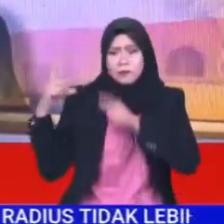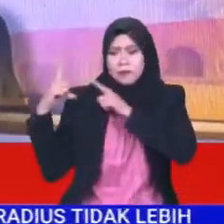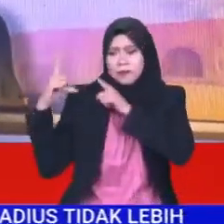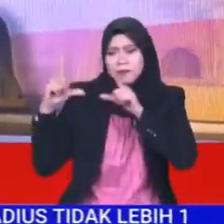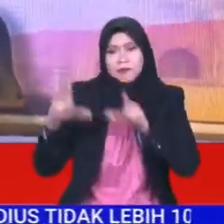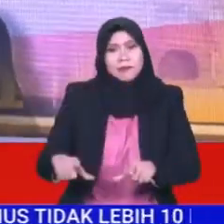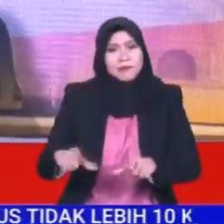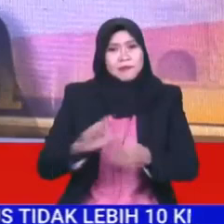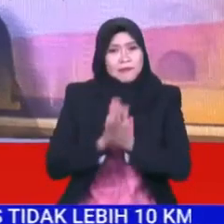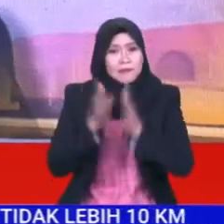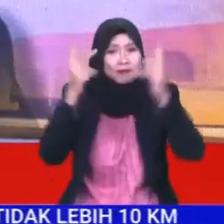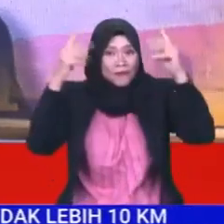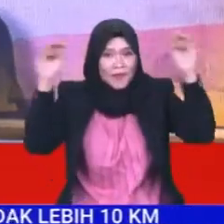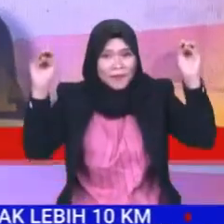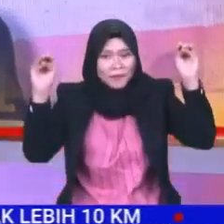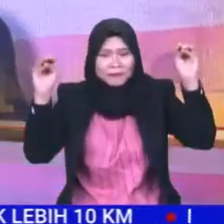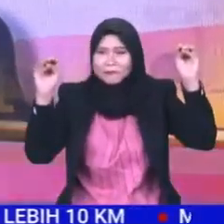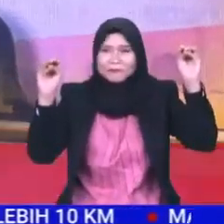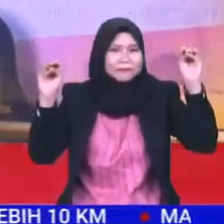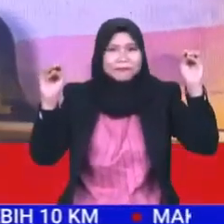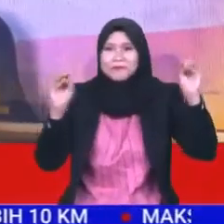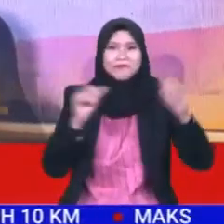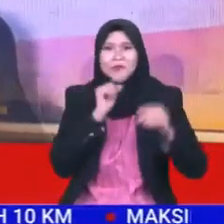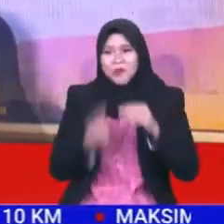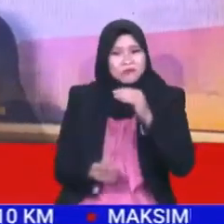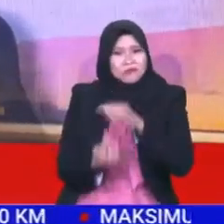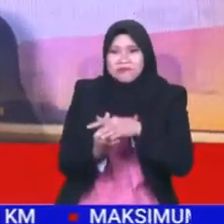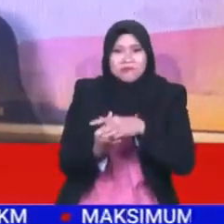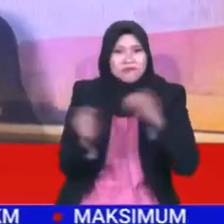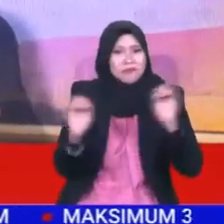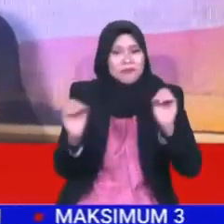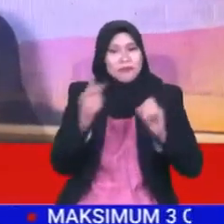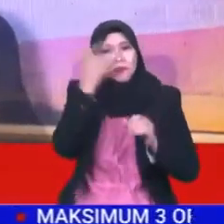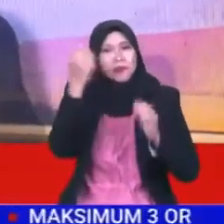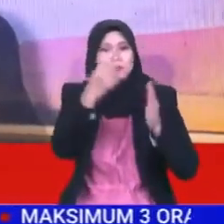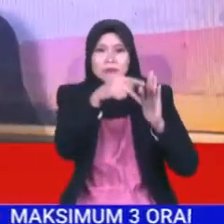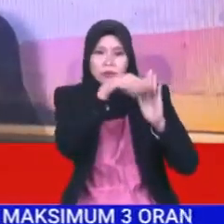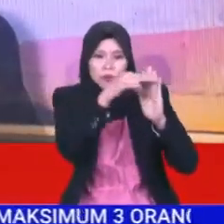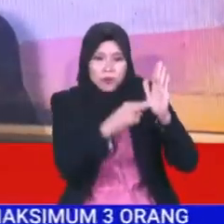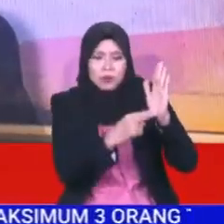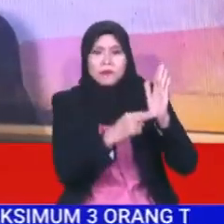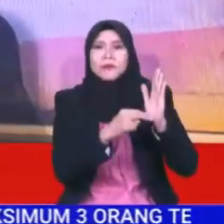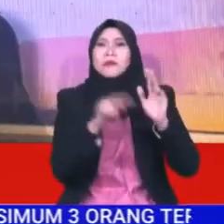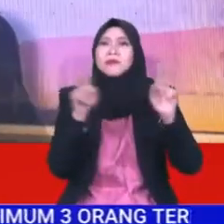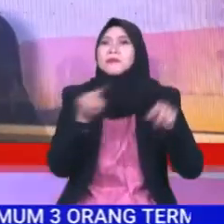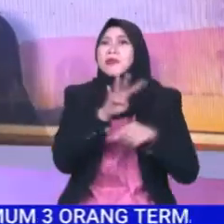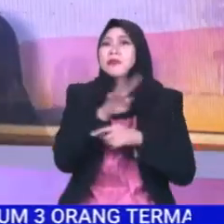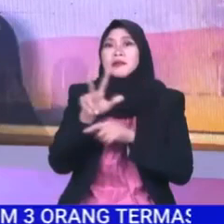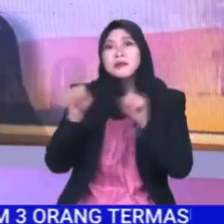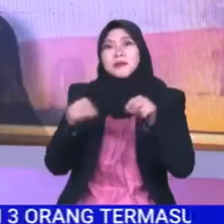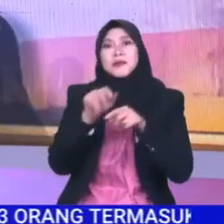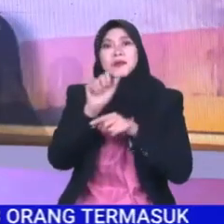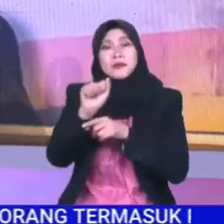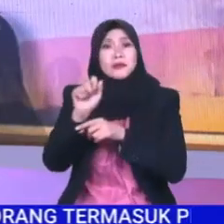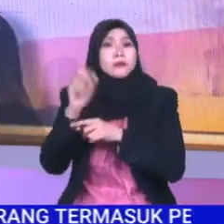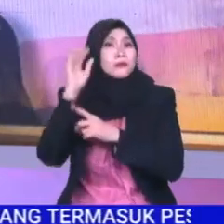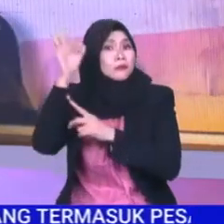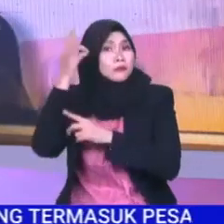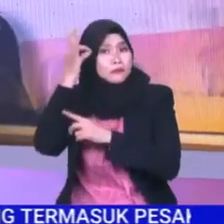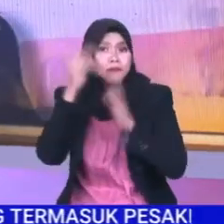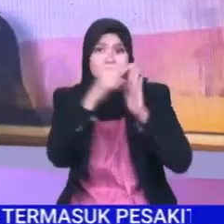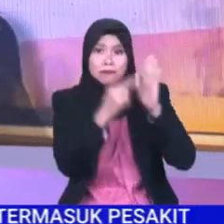jawatan sebagai Perdana Menteri adalah tidak berbangkit berdasarkan perkara 43-2A Perlembagaan